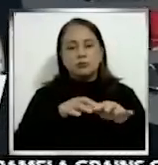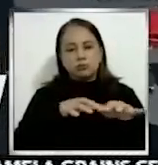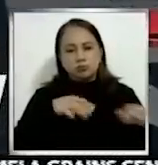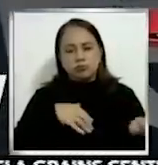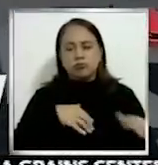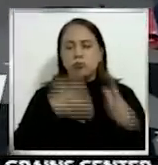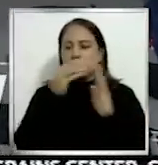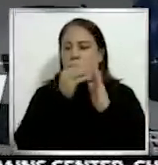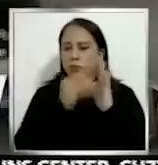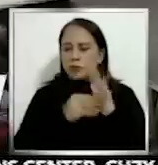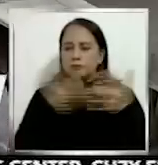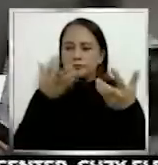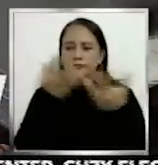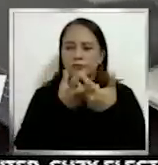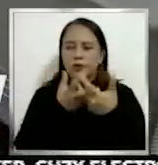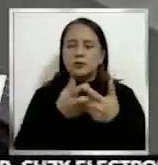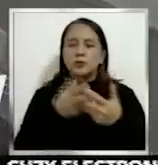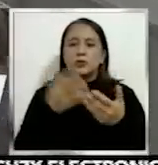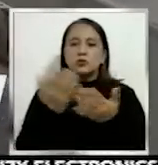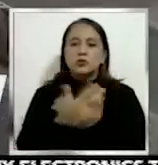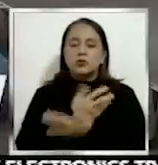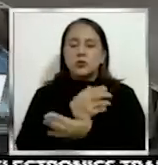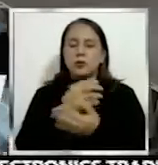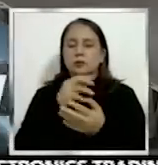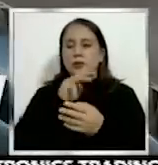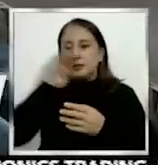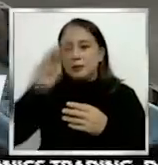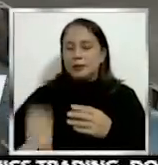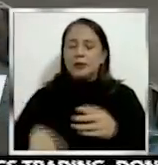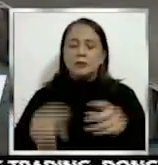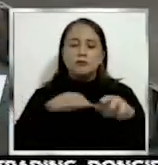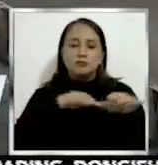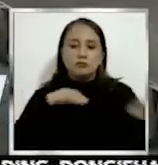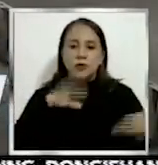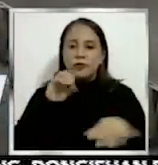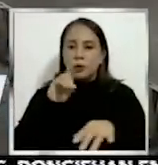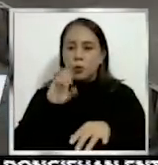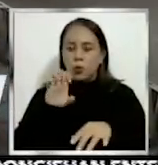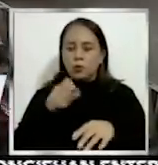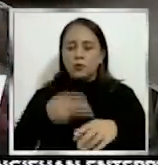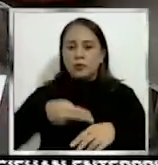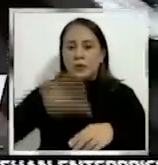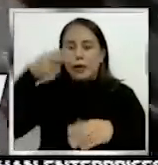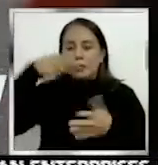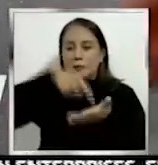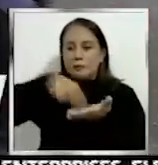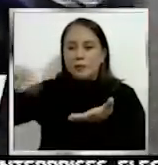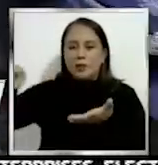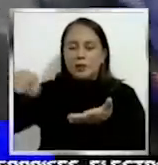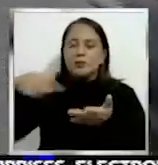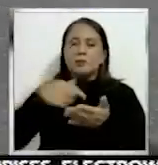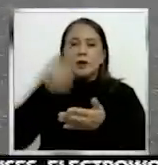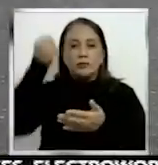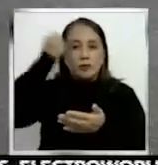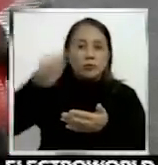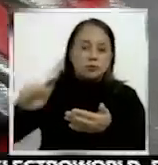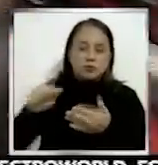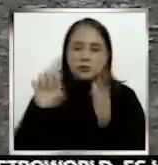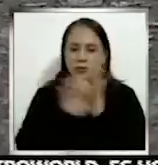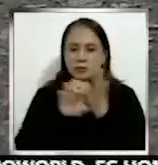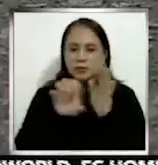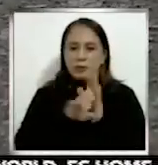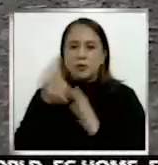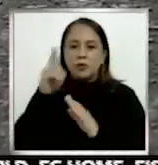Metro Manila Traffic Code. Sa ilalim niyan, mas mataas ang multa sa ilang traffic violation. Halimbawa, para sa